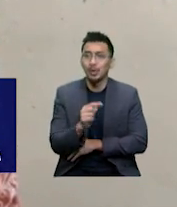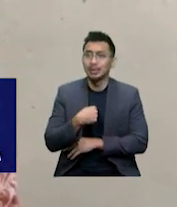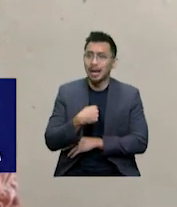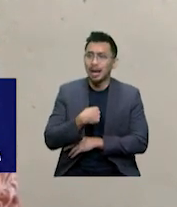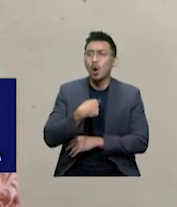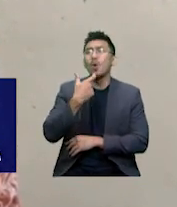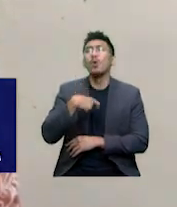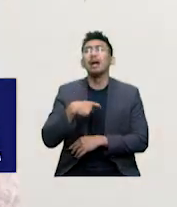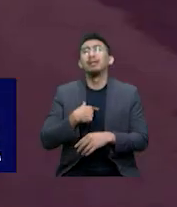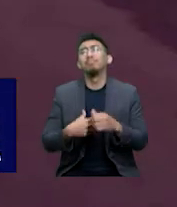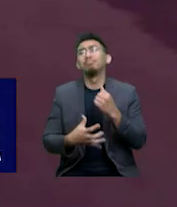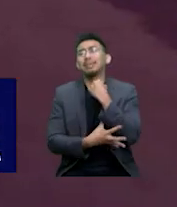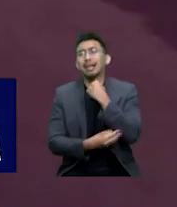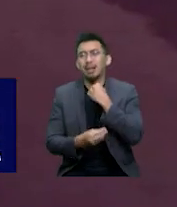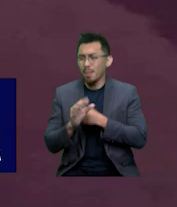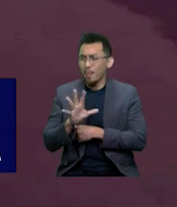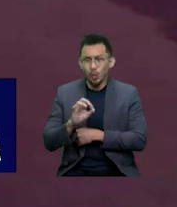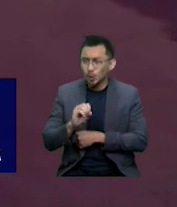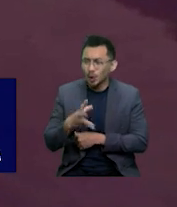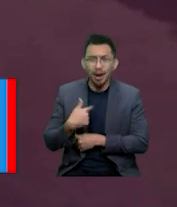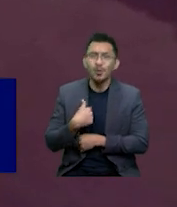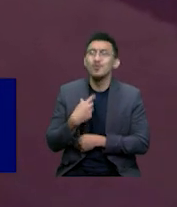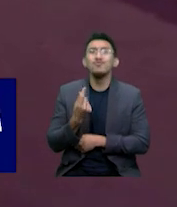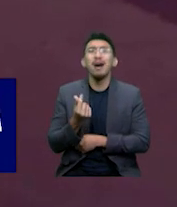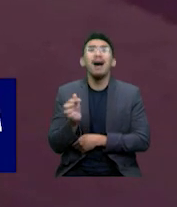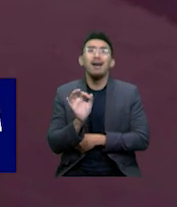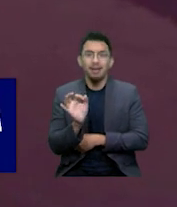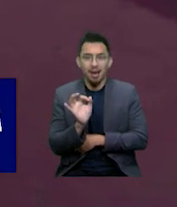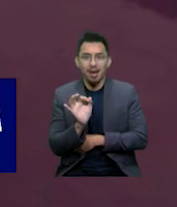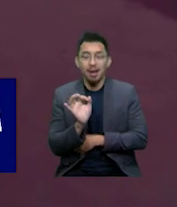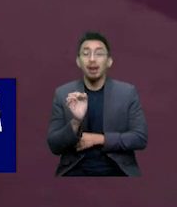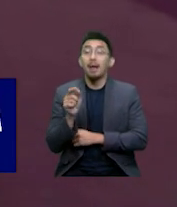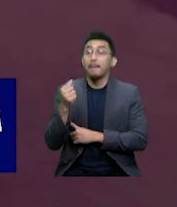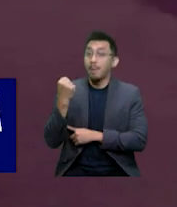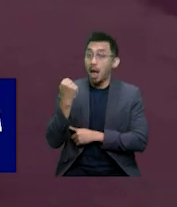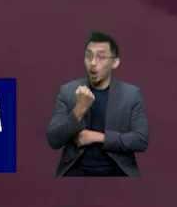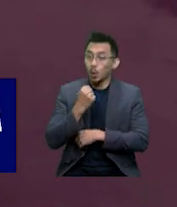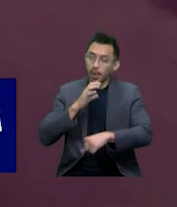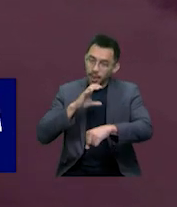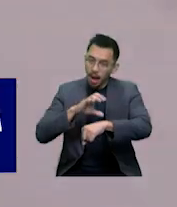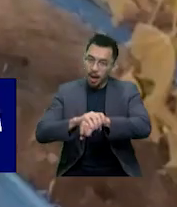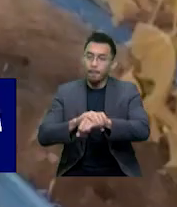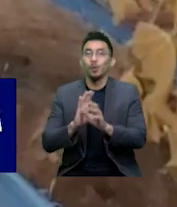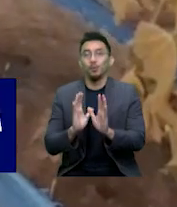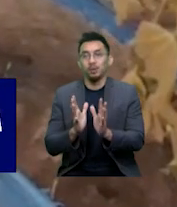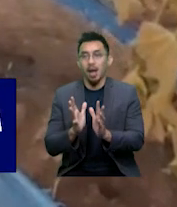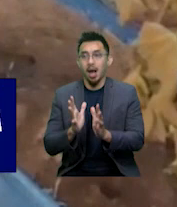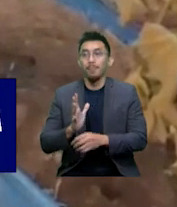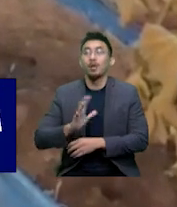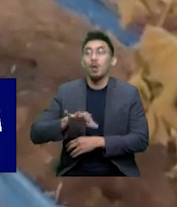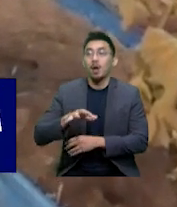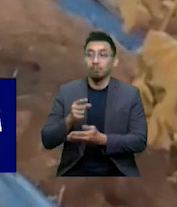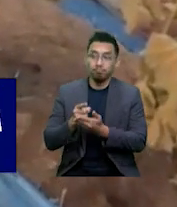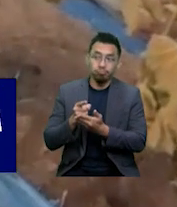50 juta, 1000 pun enggak ada duit. Sementara terduga pelaku saat ini sudah ditahan di Pom Dam Jaya. Keluarga menuntut seluruh terduga